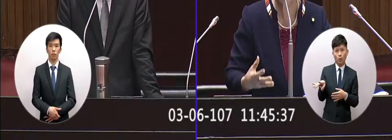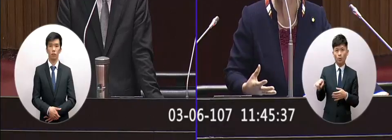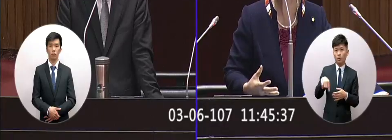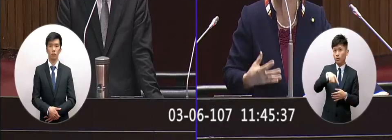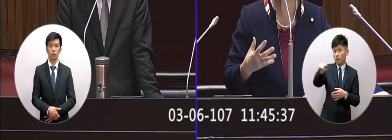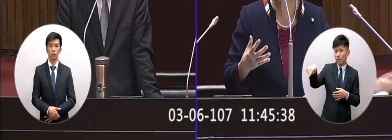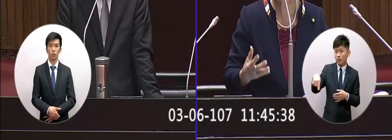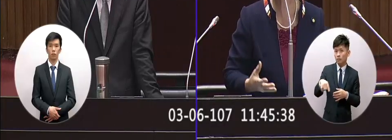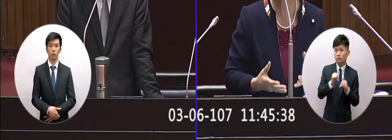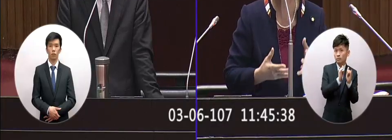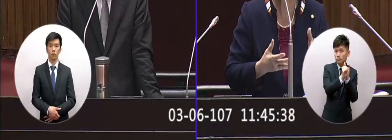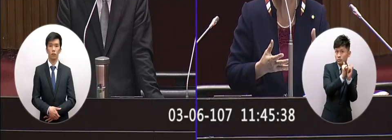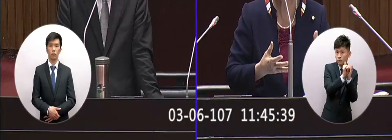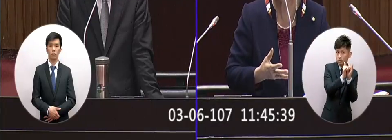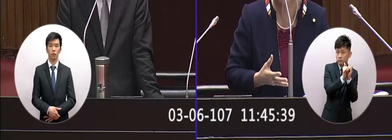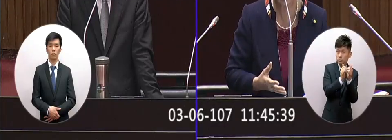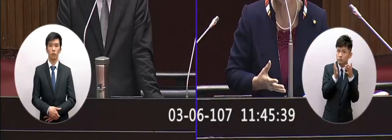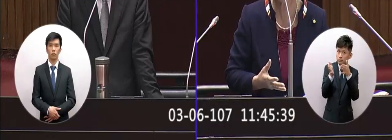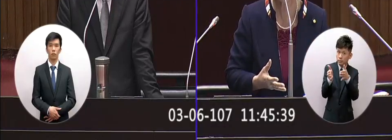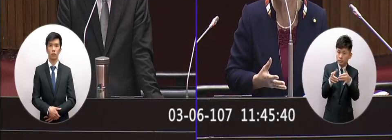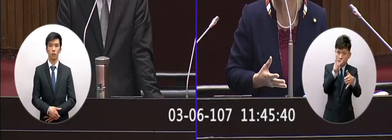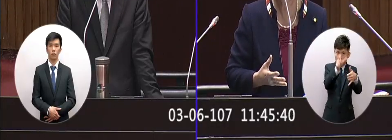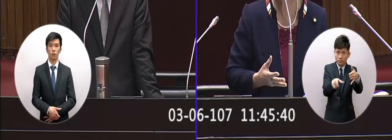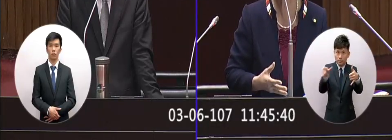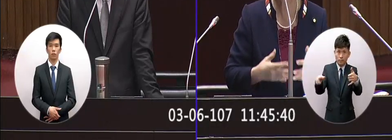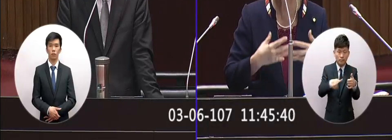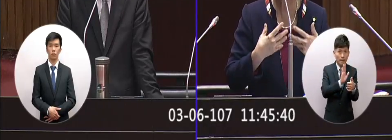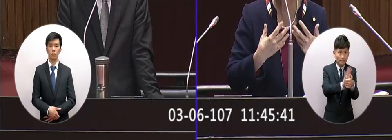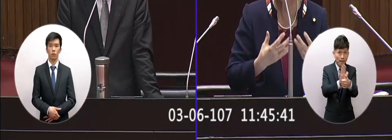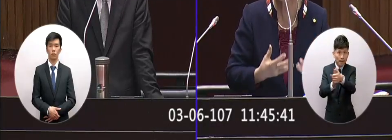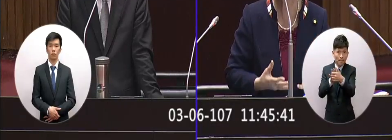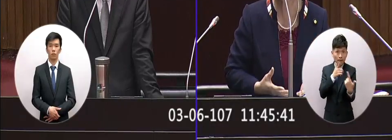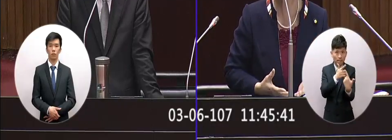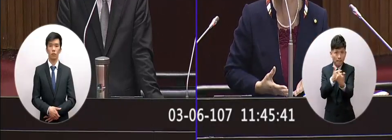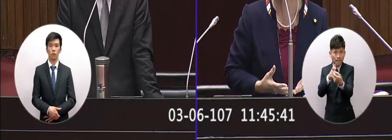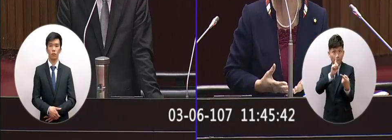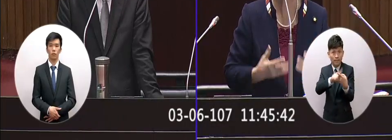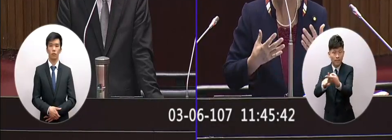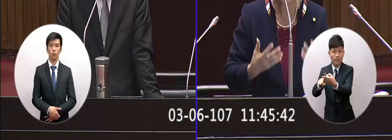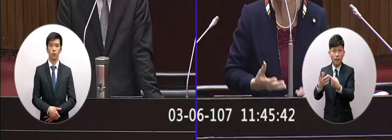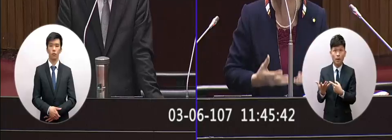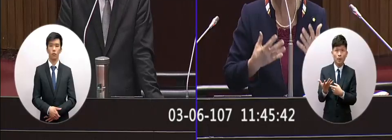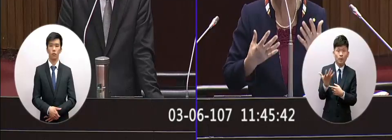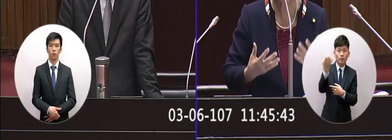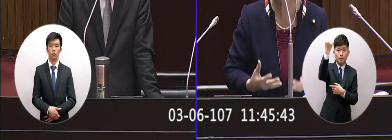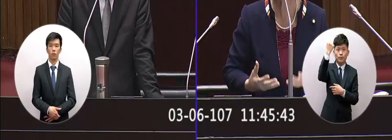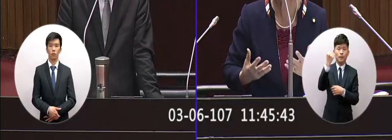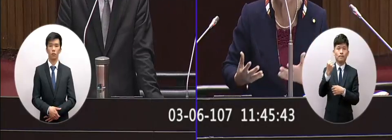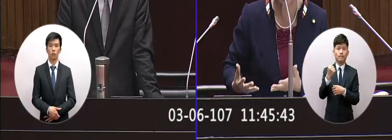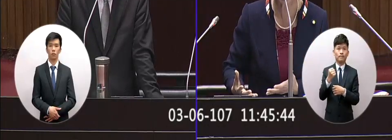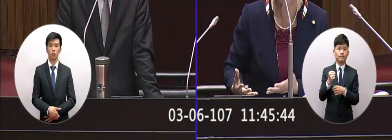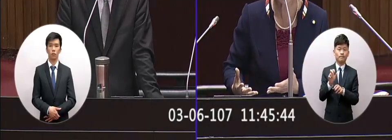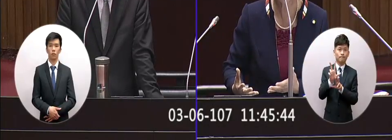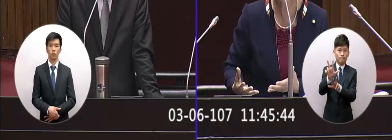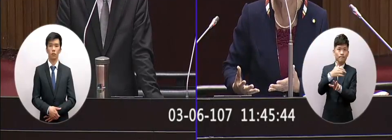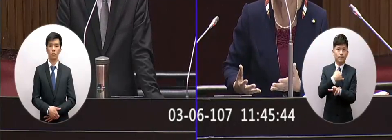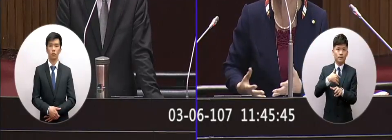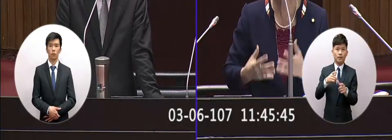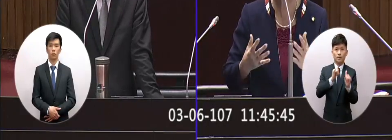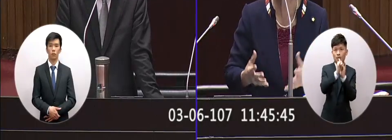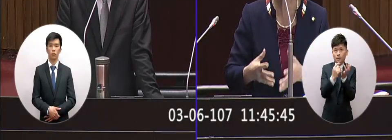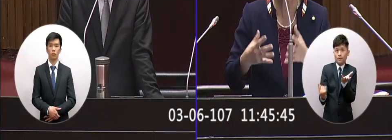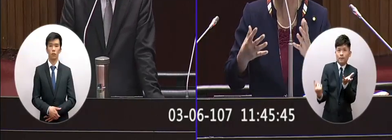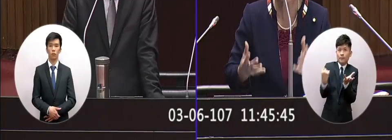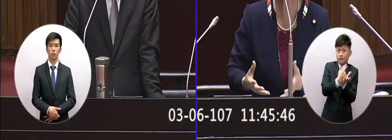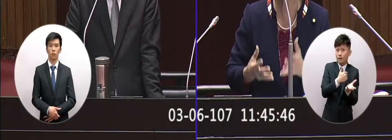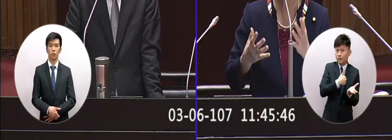是社会应该给他个别的协助，让他能够去行使他的权利，让他能够去复归这个社会，而